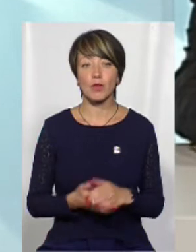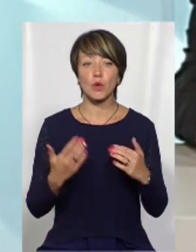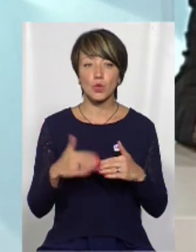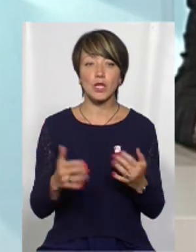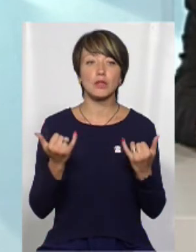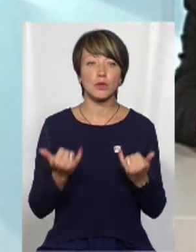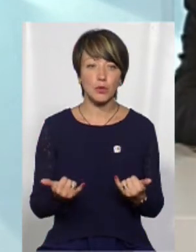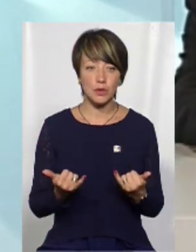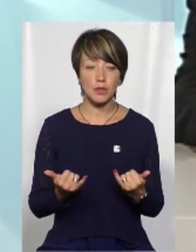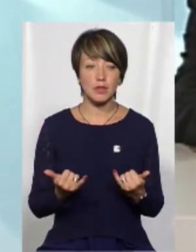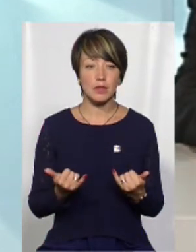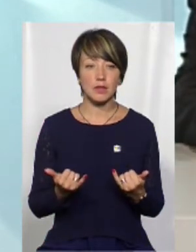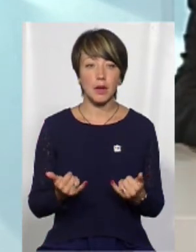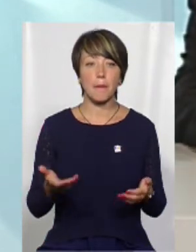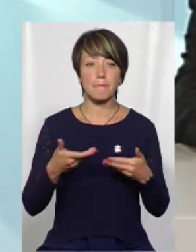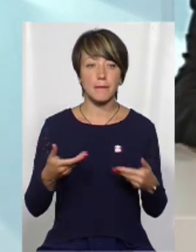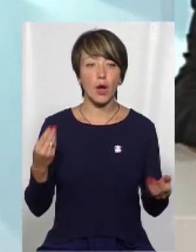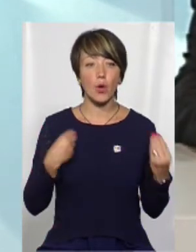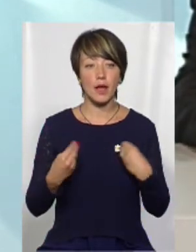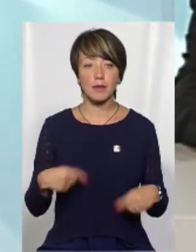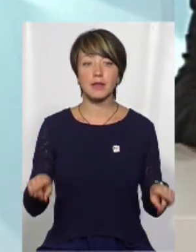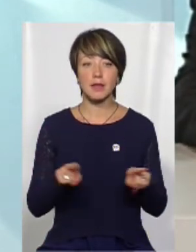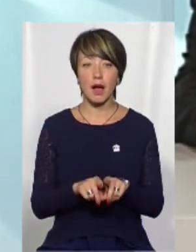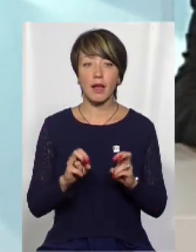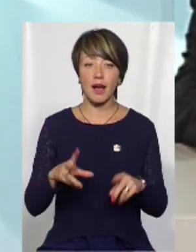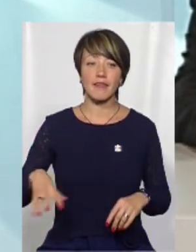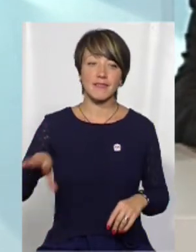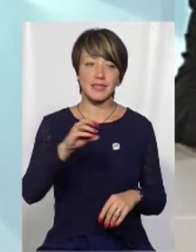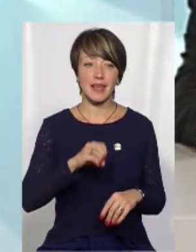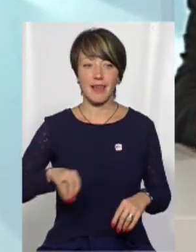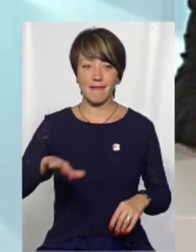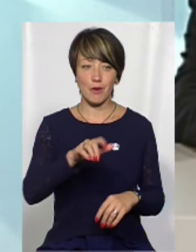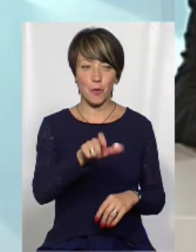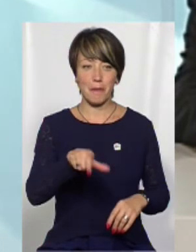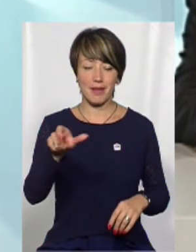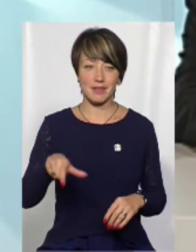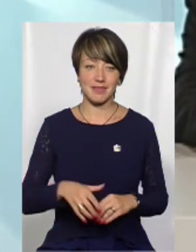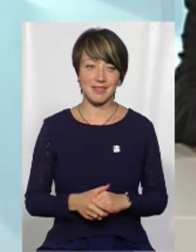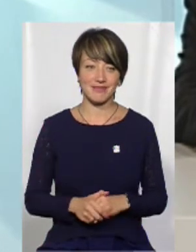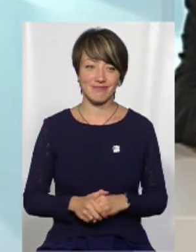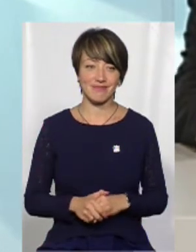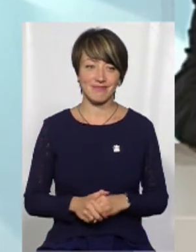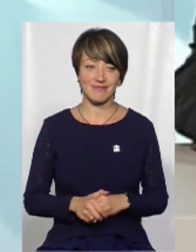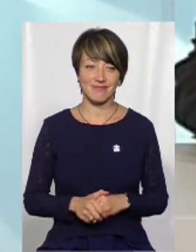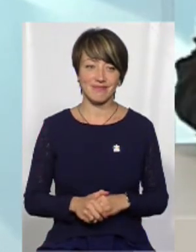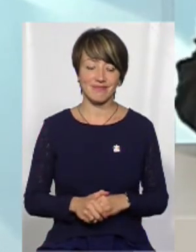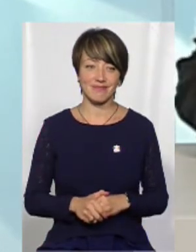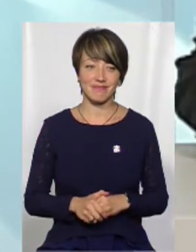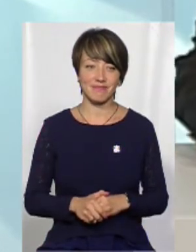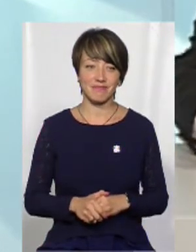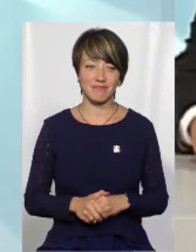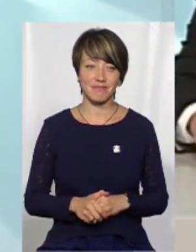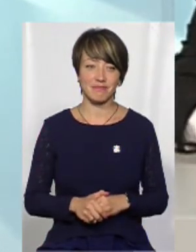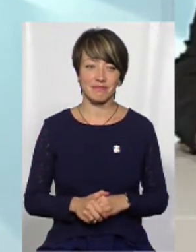Сьогодні ми одягаємося так, як всі європейці. Et vous vous habillez avec les mêmes